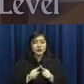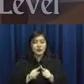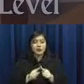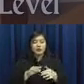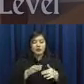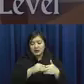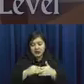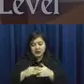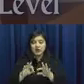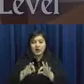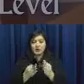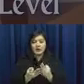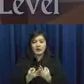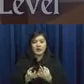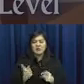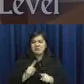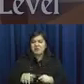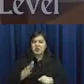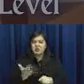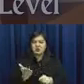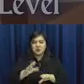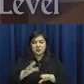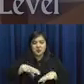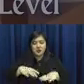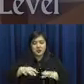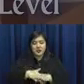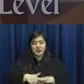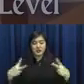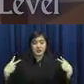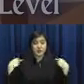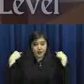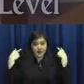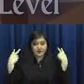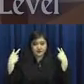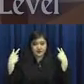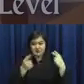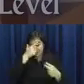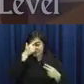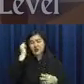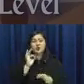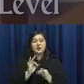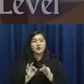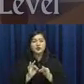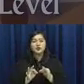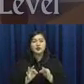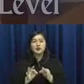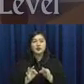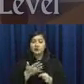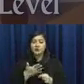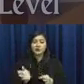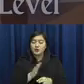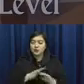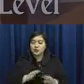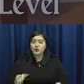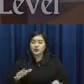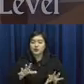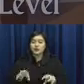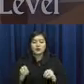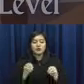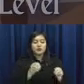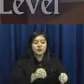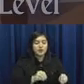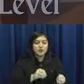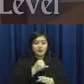wala. Kumbaga masakit man pakinggan Sir Rudy, pero para kang naghihirap sa walang kwenta. That's right. That's you right, see,